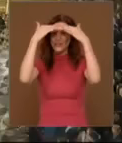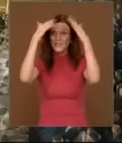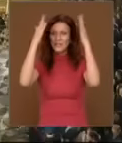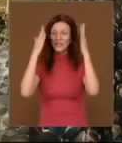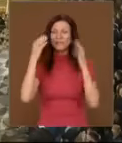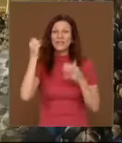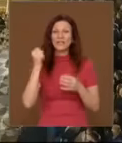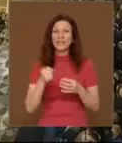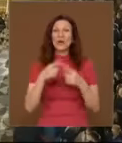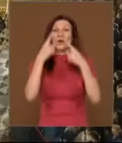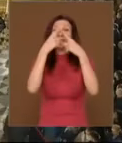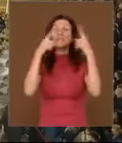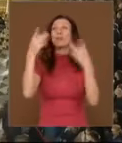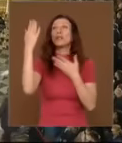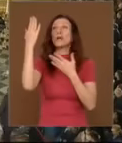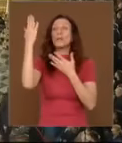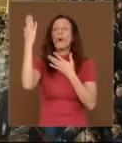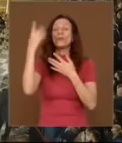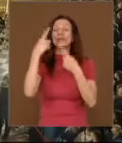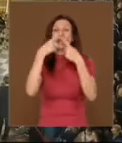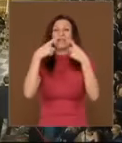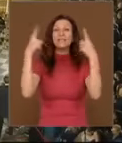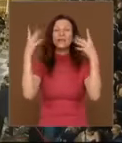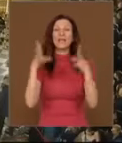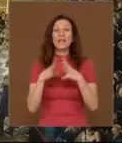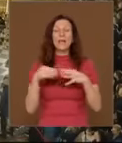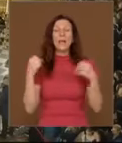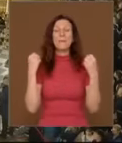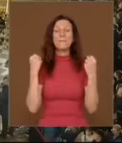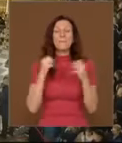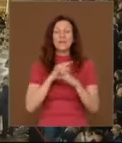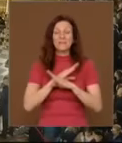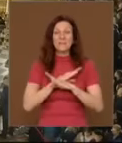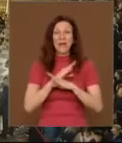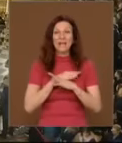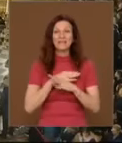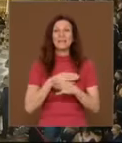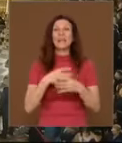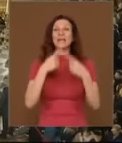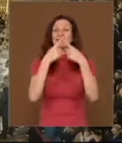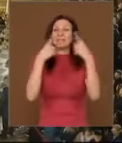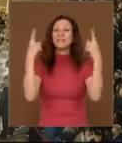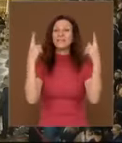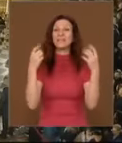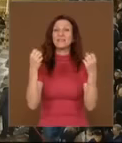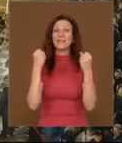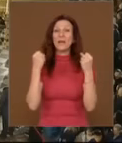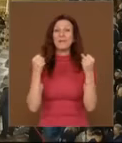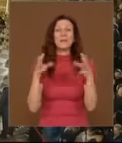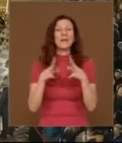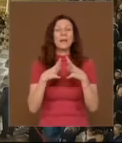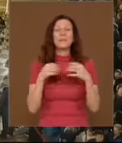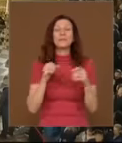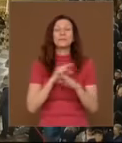Свети крепки, Свети безсмертни, помилуй нас. Свети Божи, Свети крепки, Свети безсмертни, помилуй нас. Свети Божи, Свети крепки, Свети